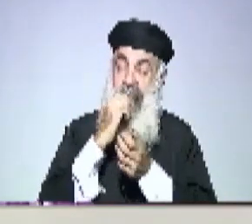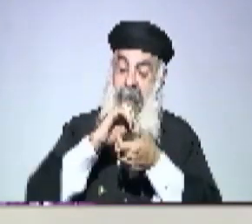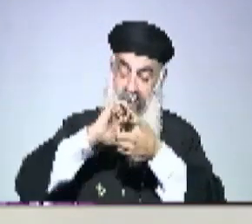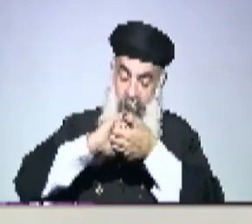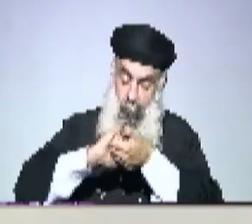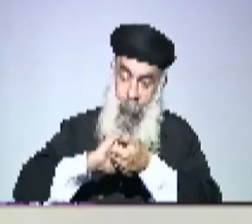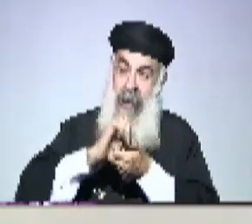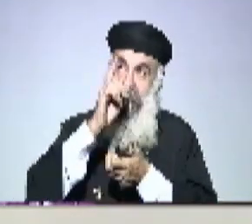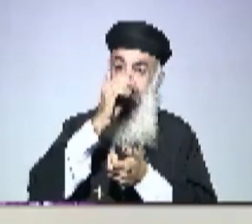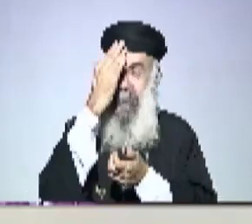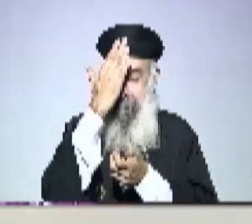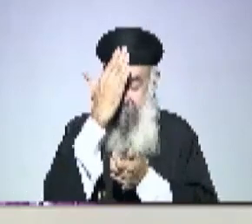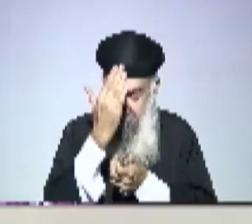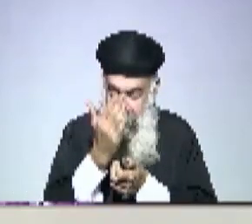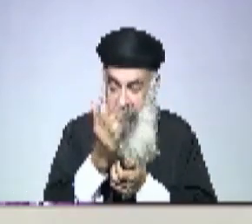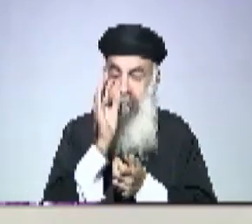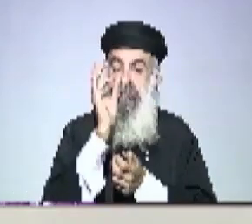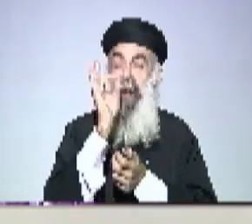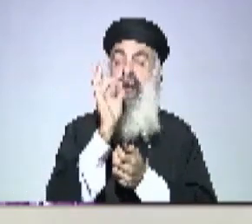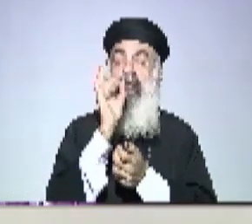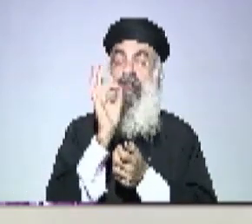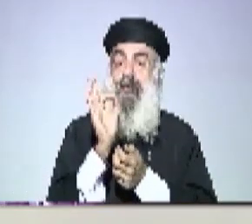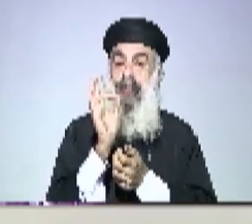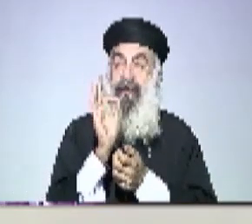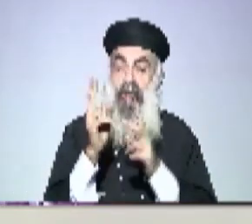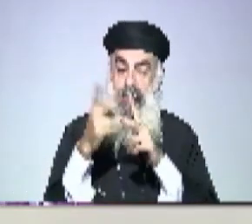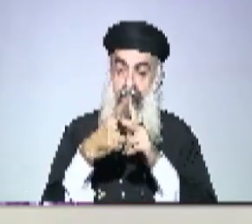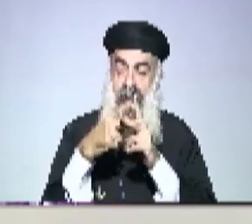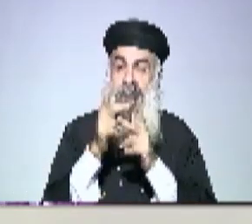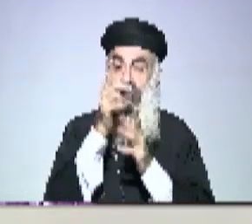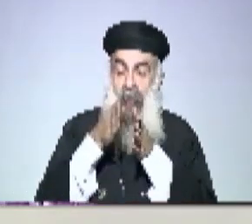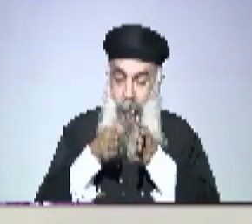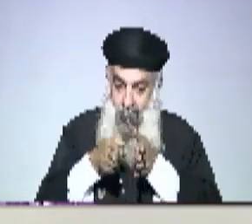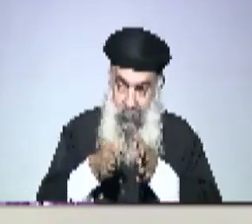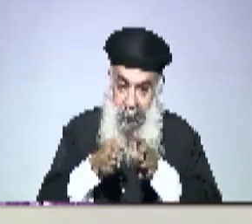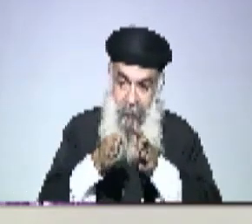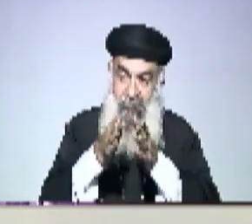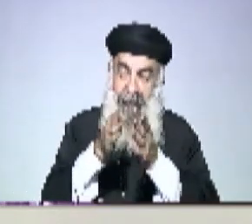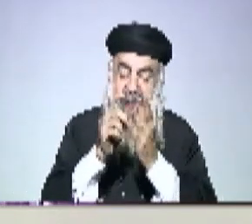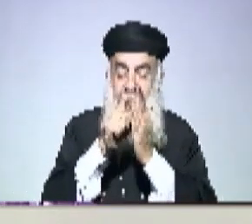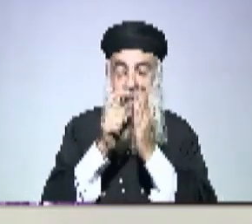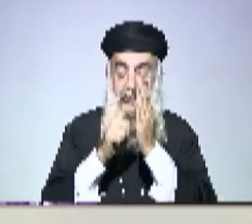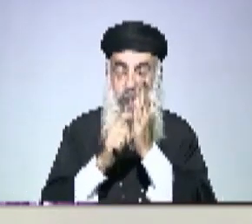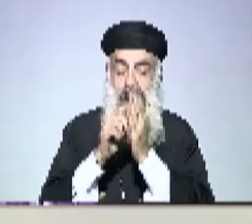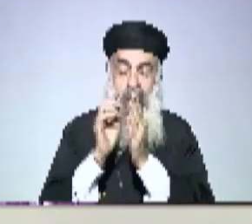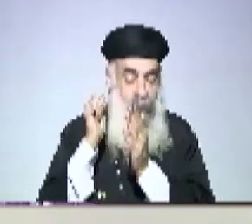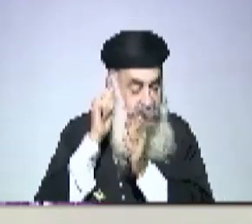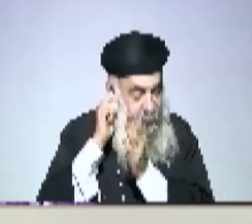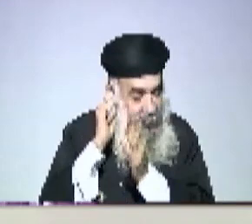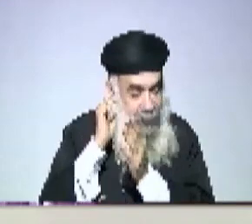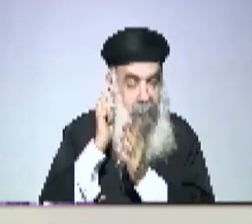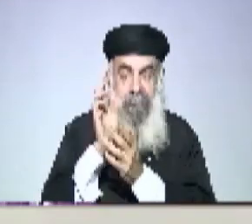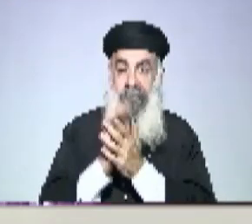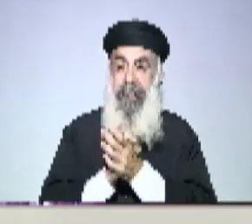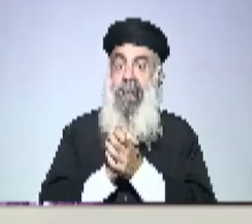ببركات خاصه لشعبه اذا سلكوا في وصاياه احكامه يعني مثلا في سفر الخروج يقول